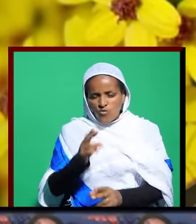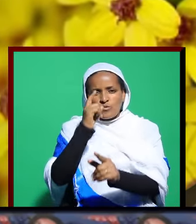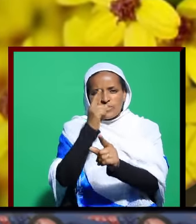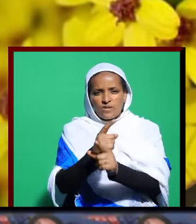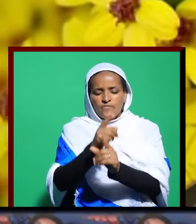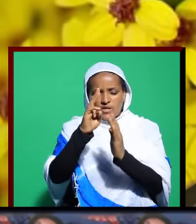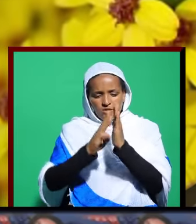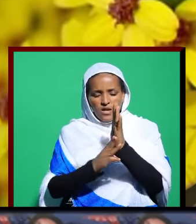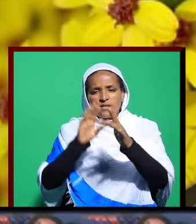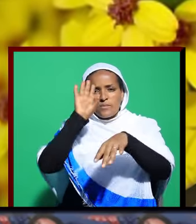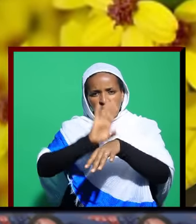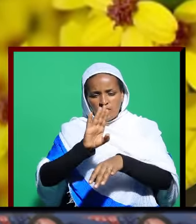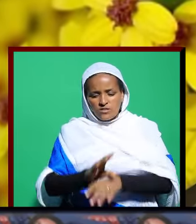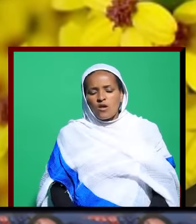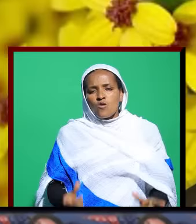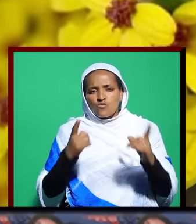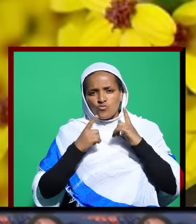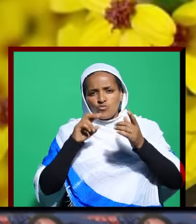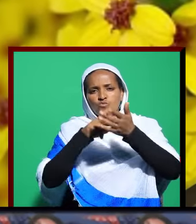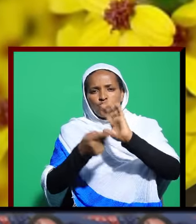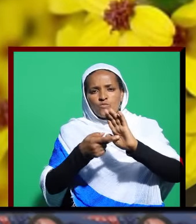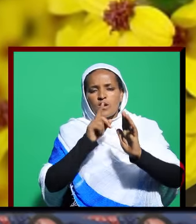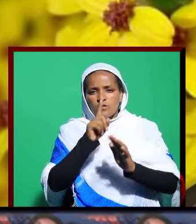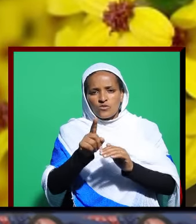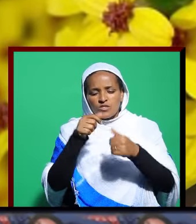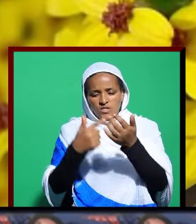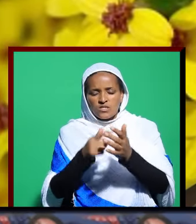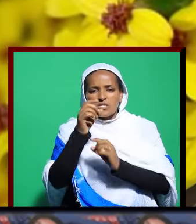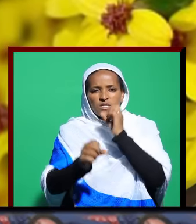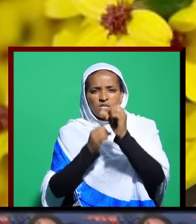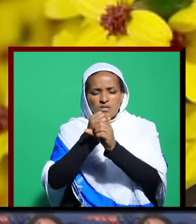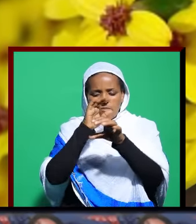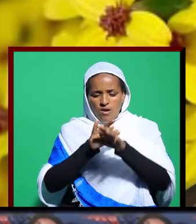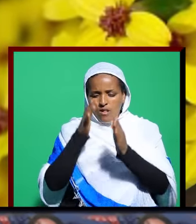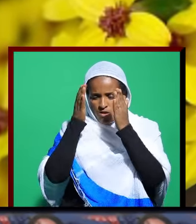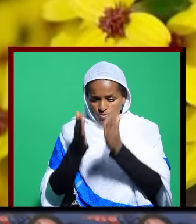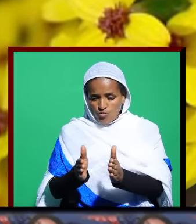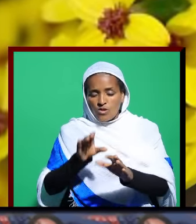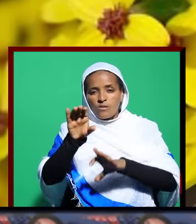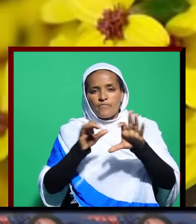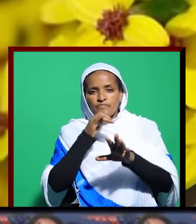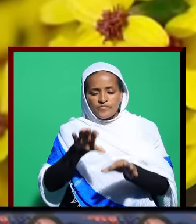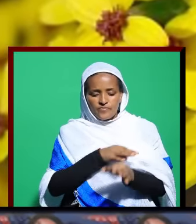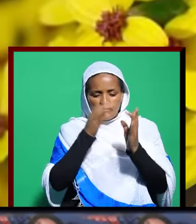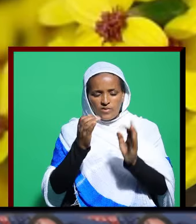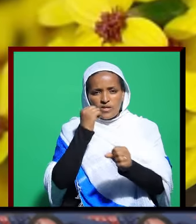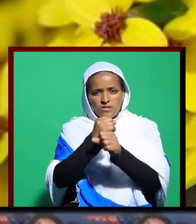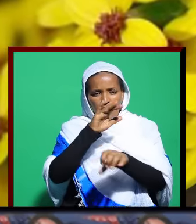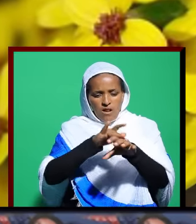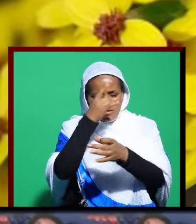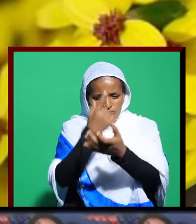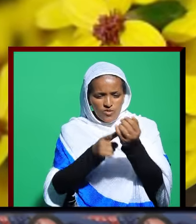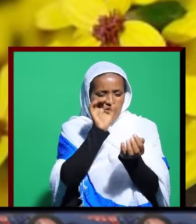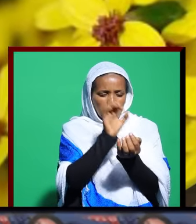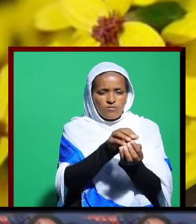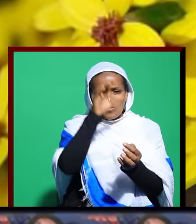እያከበራችሁ በአግባቡ በስርዓተ ቤተ ክርስቲያን ኑሩ ማለት ነው። ስለዚህ እድሜያቸው ላይ ትኩረት የማያደርጉ መንፈሳዊ ስራቸው